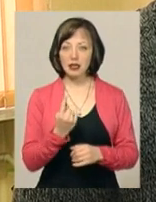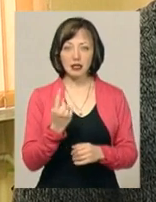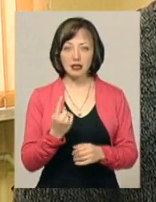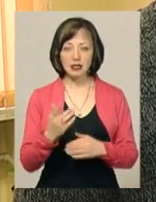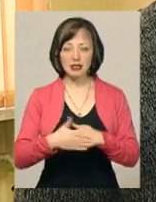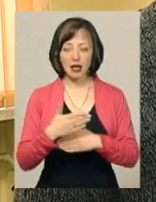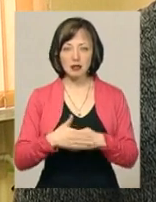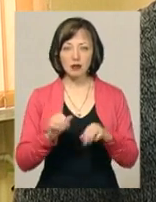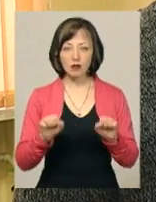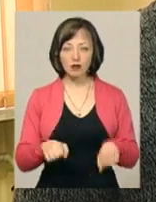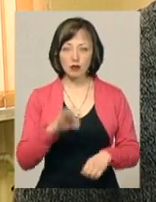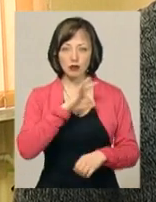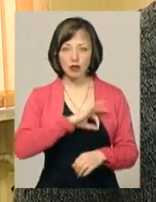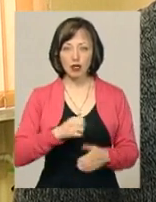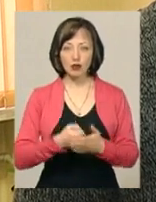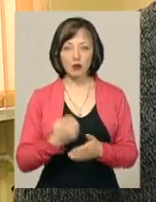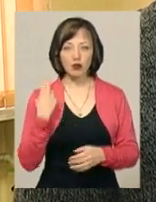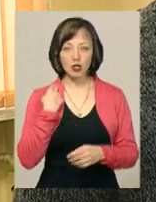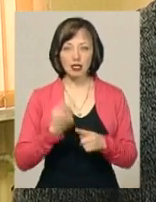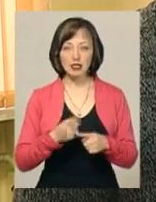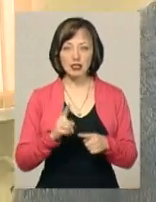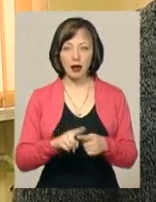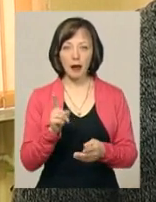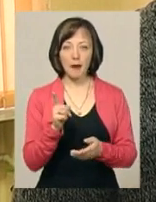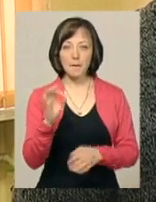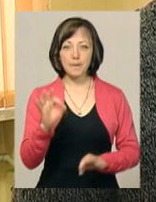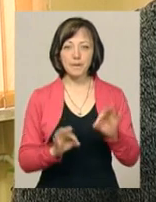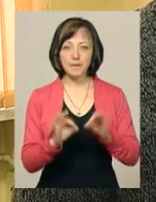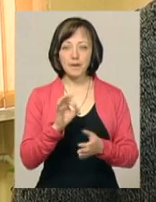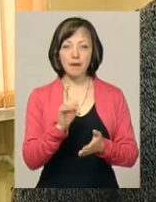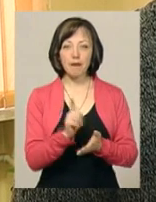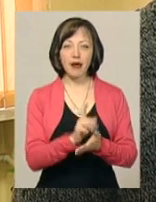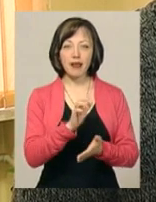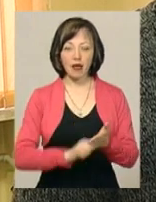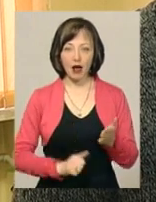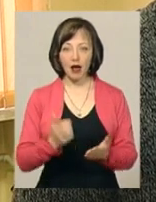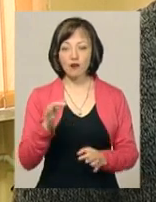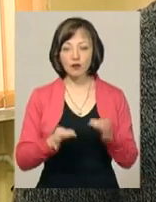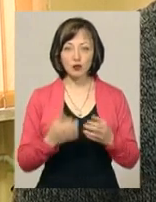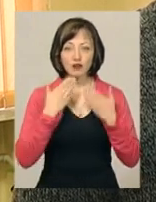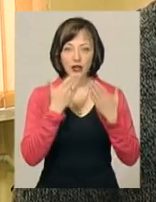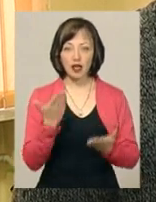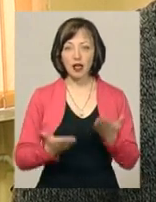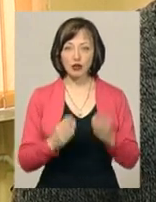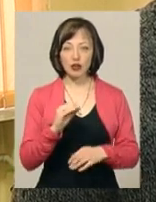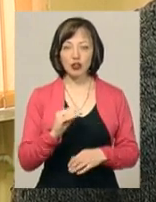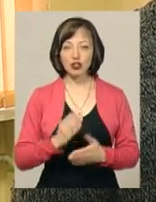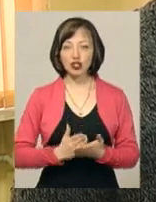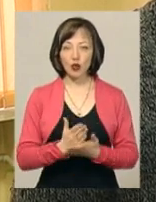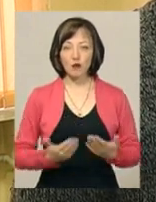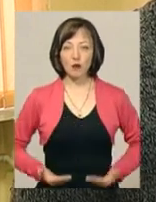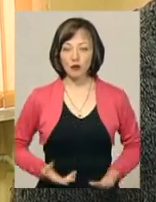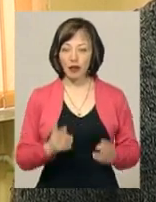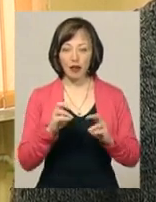єдина санкція, яка може бути застосована до боржника, це пеня. Суд треба звертатися, якщо житлово-комунальні послуги